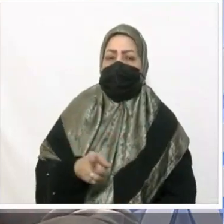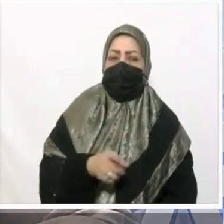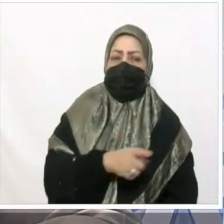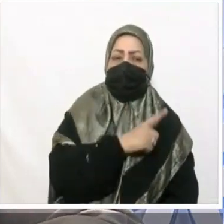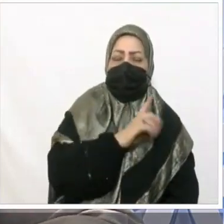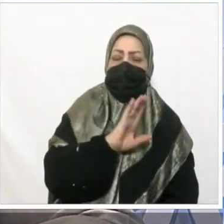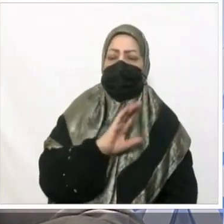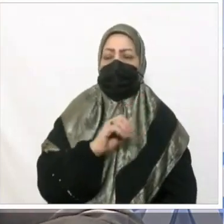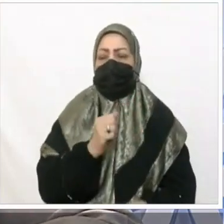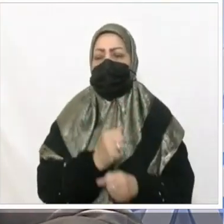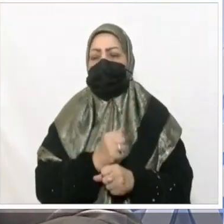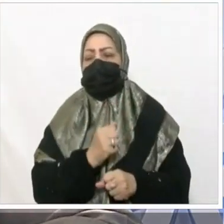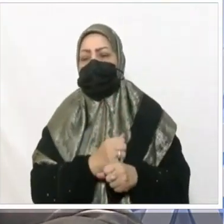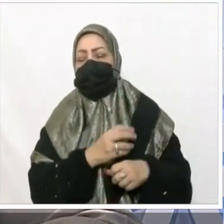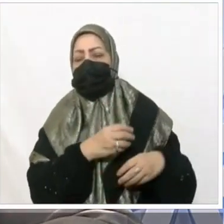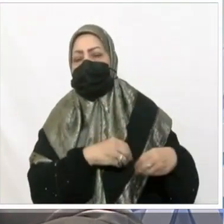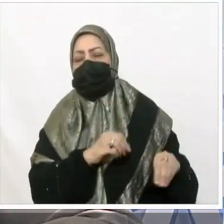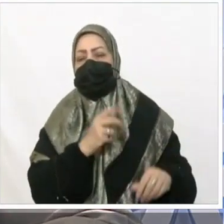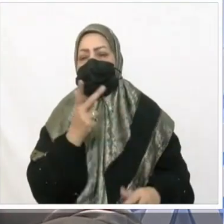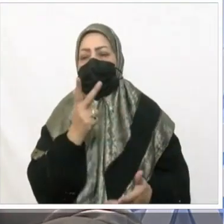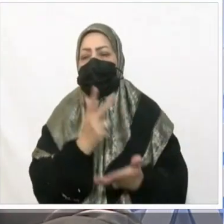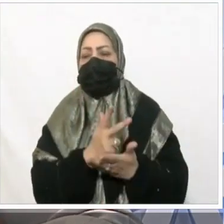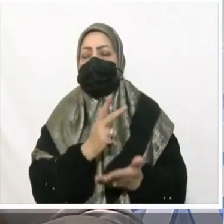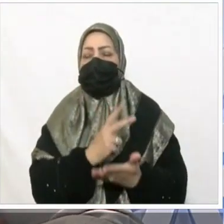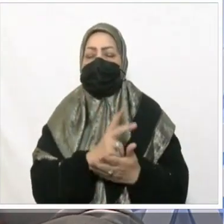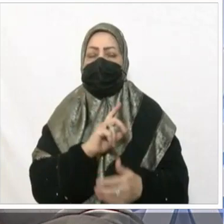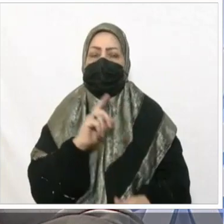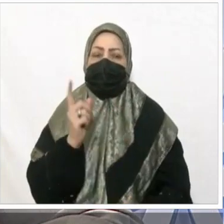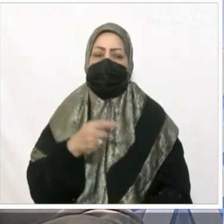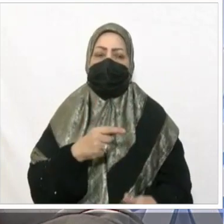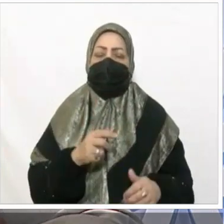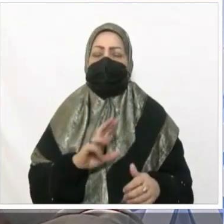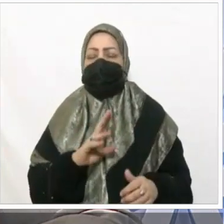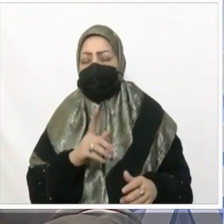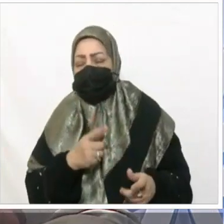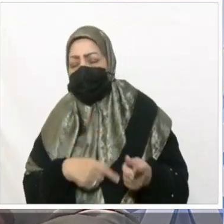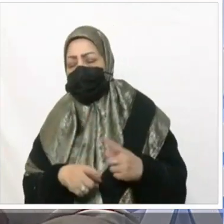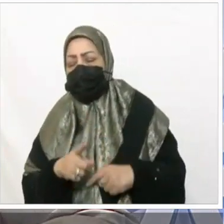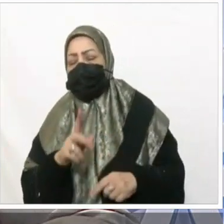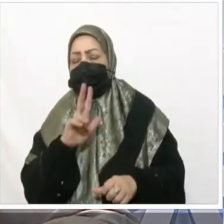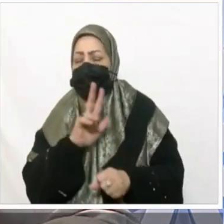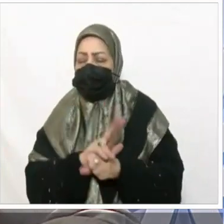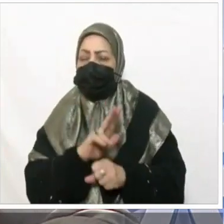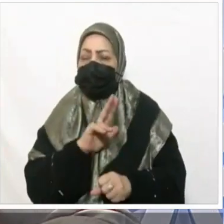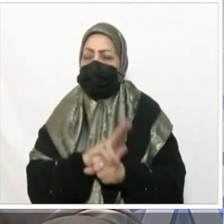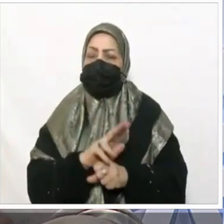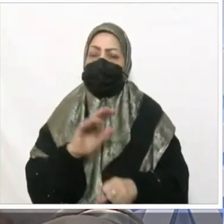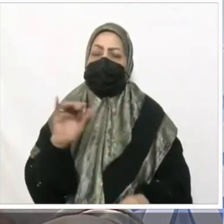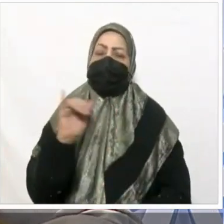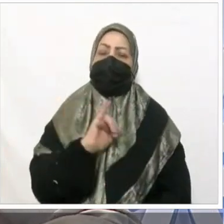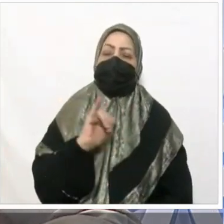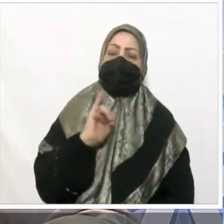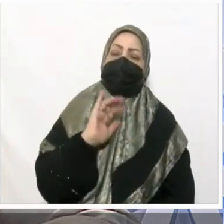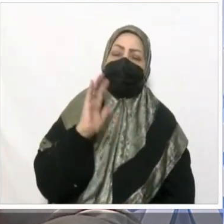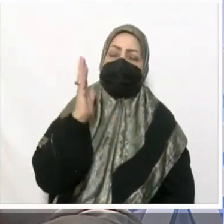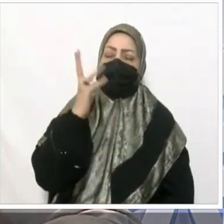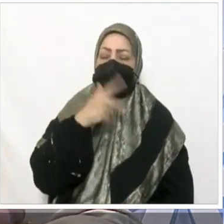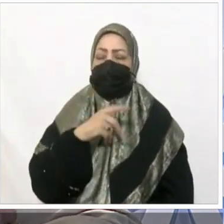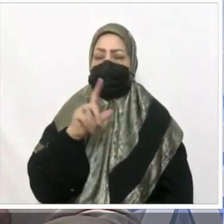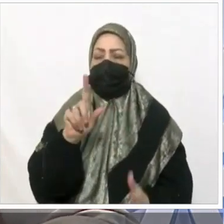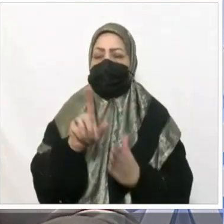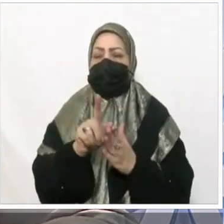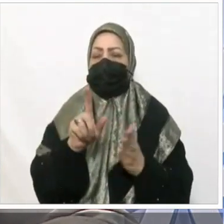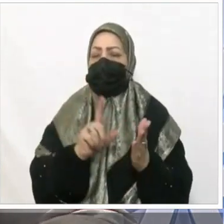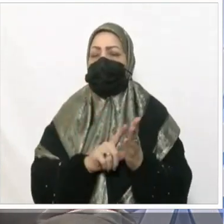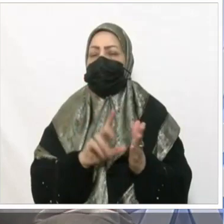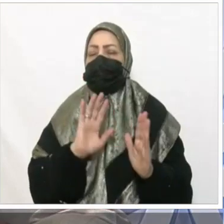هناك أمور يعني ربما سمحت بها اللوائح واضطر إليها الناس وجرت العادة